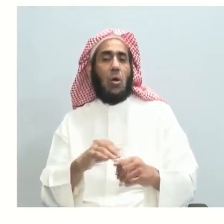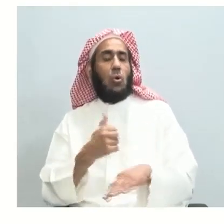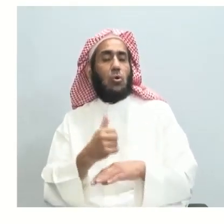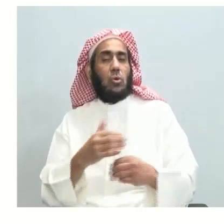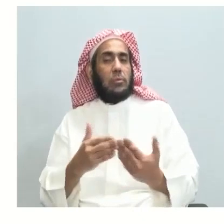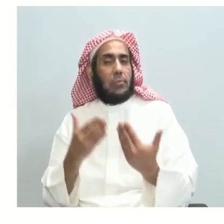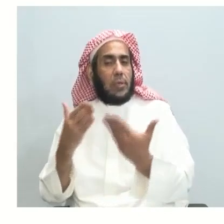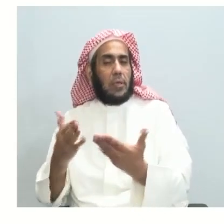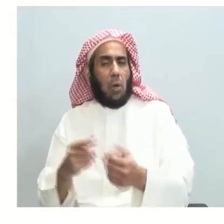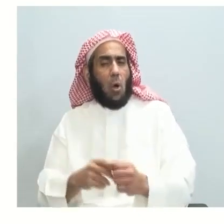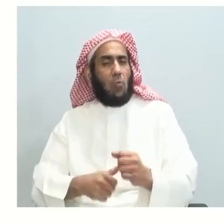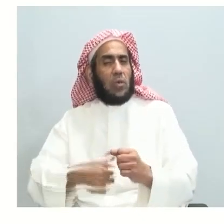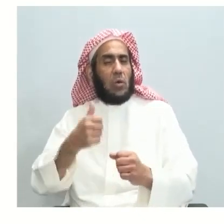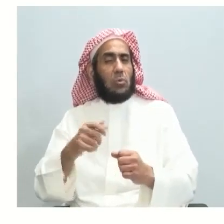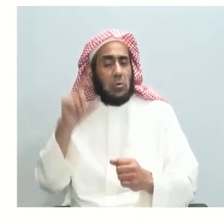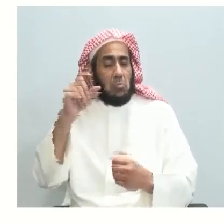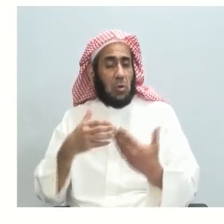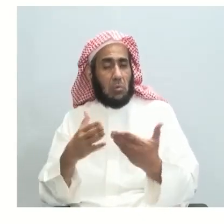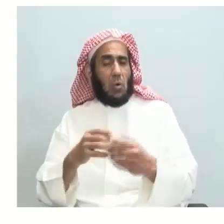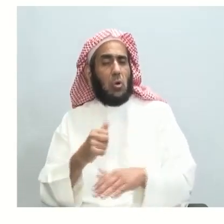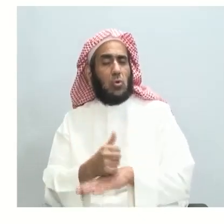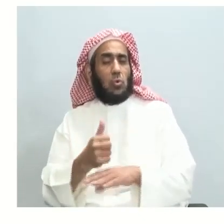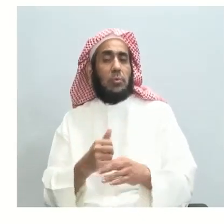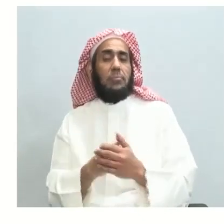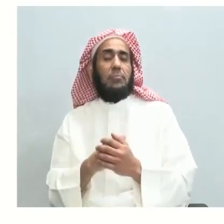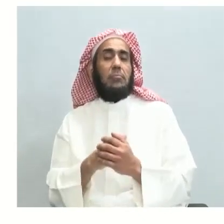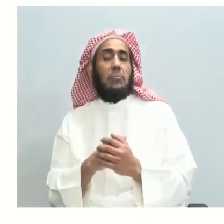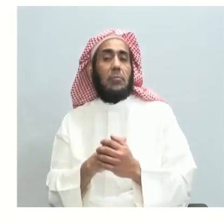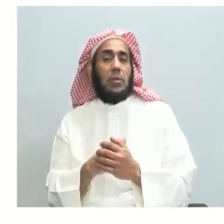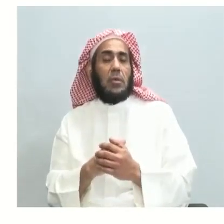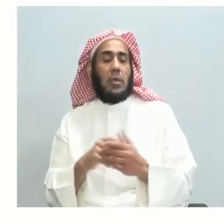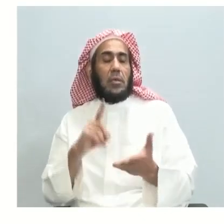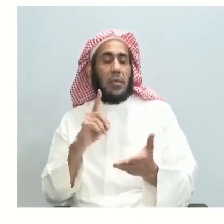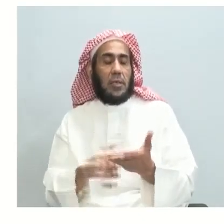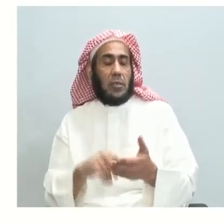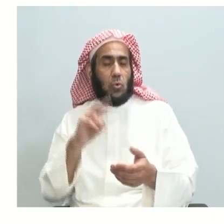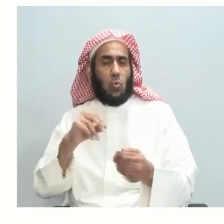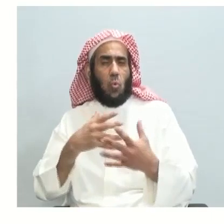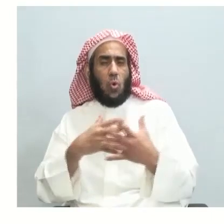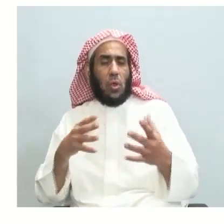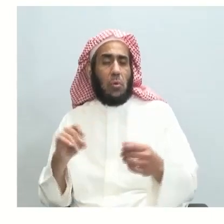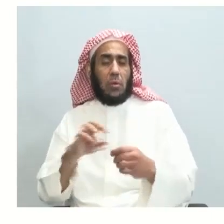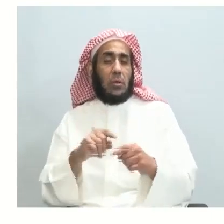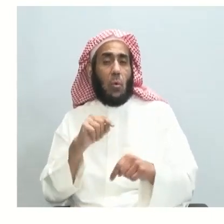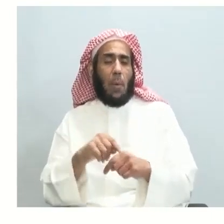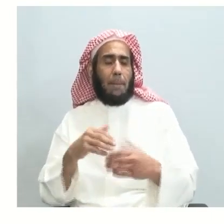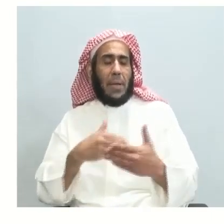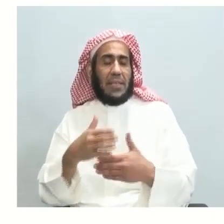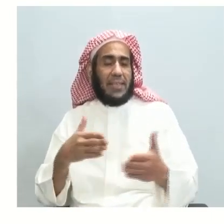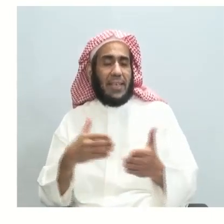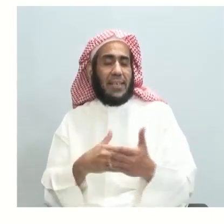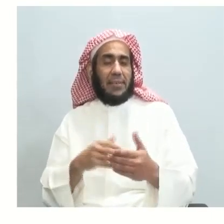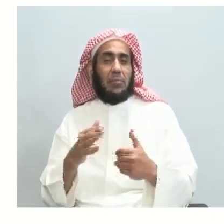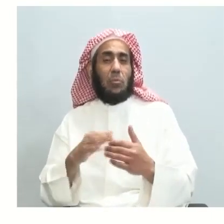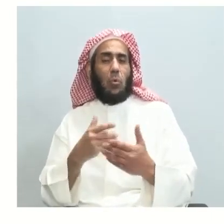تقديم الخدمه او في جوده مقدم الخدمه واسلوبه بالتاكيد نشاهد كثير من المنظمات تقوم بعد انتهى الخدمه